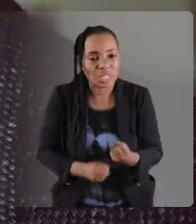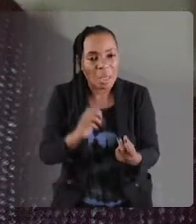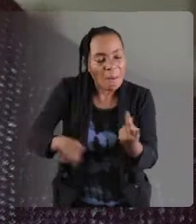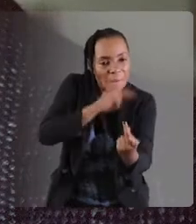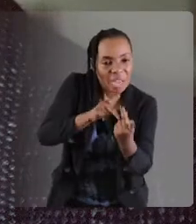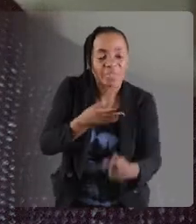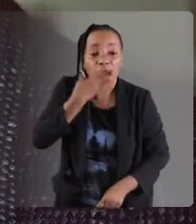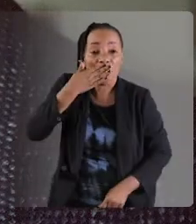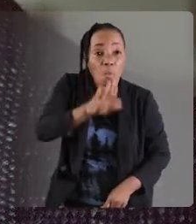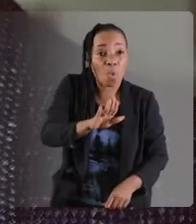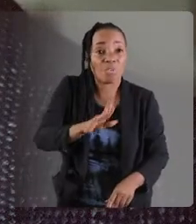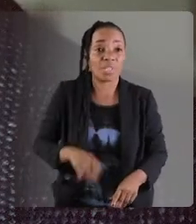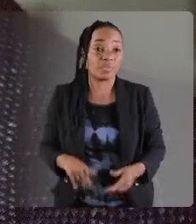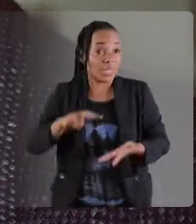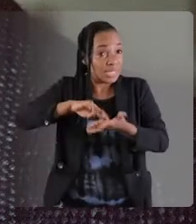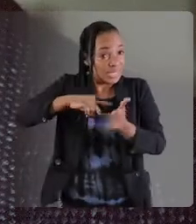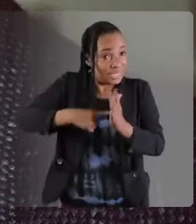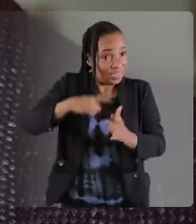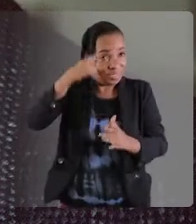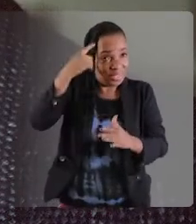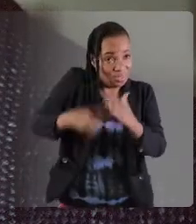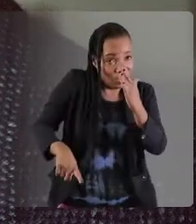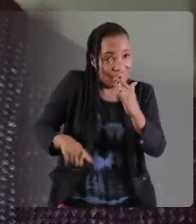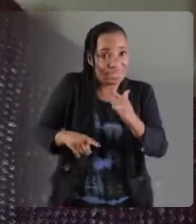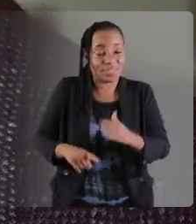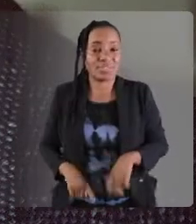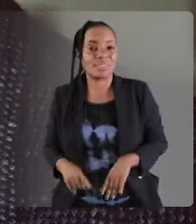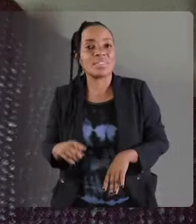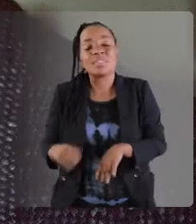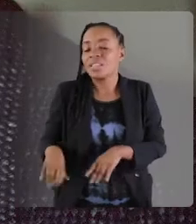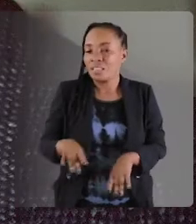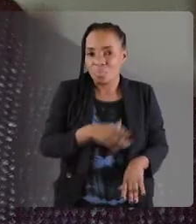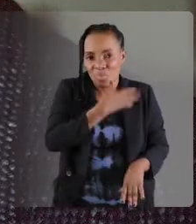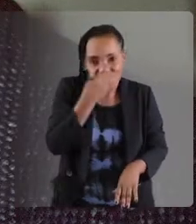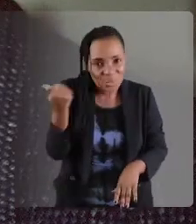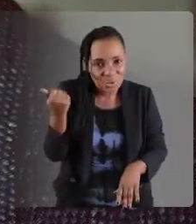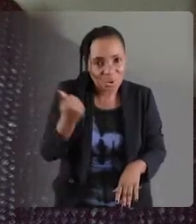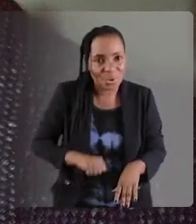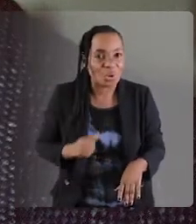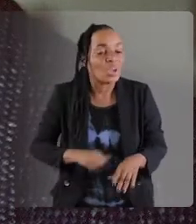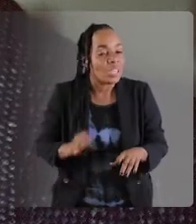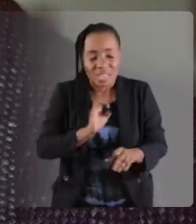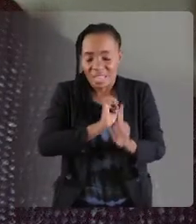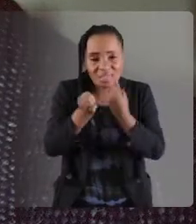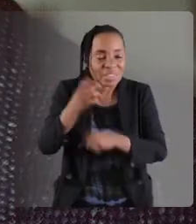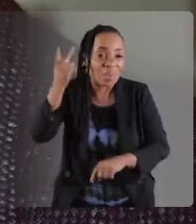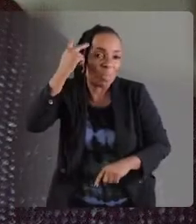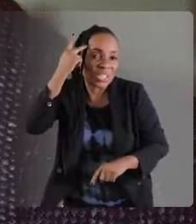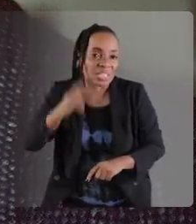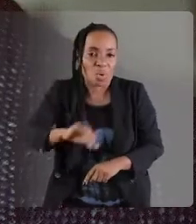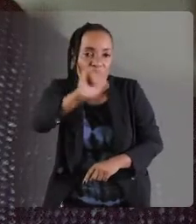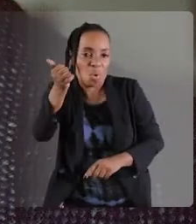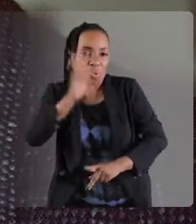mauvaise. » Il s'agit alors, pour Lévi-Strauss, de sortir du schéma selon lequel certains